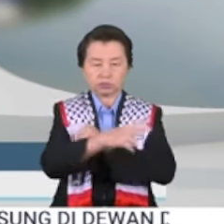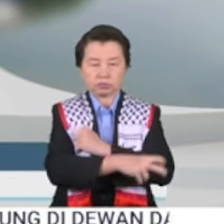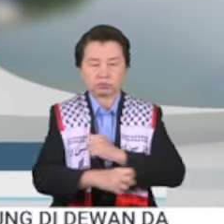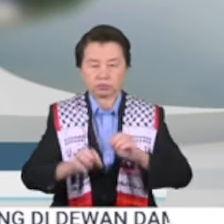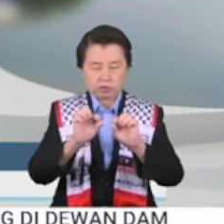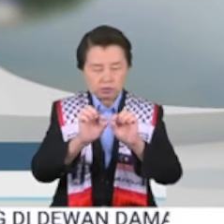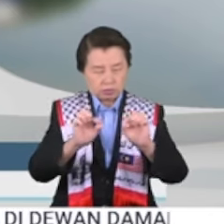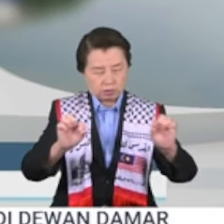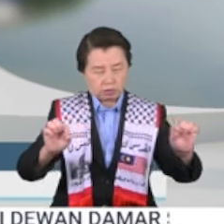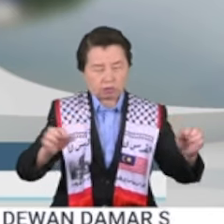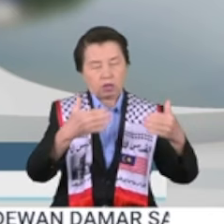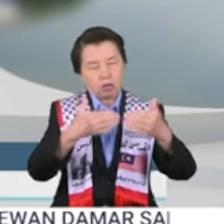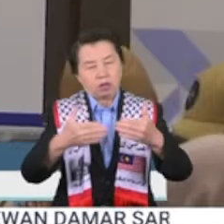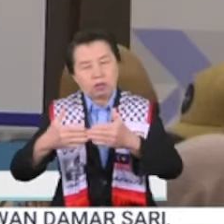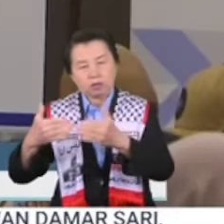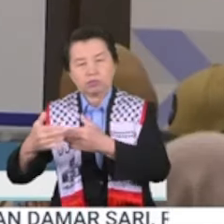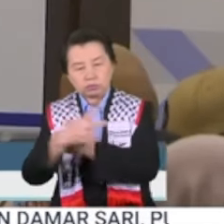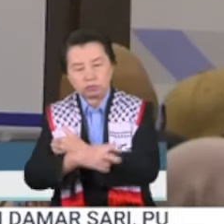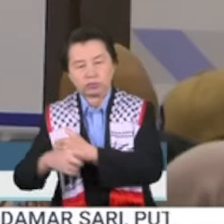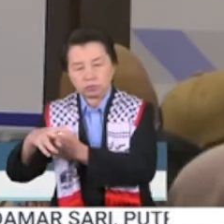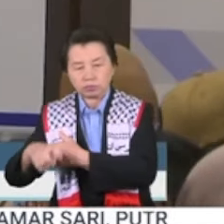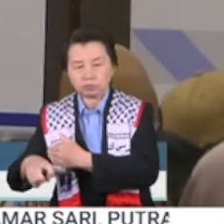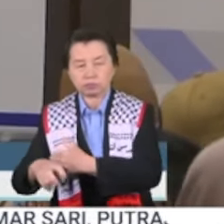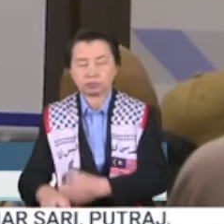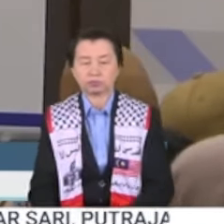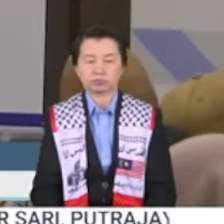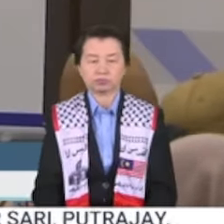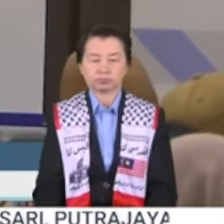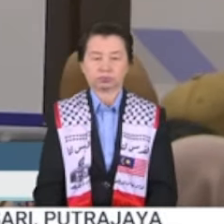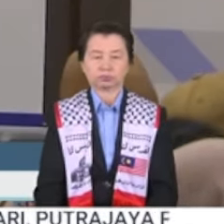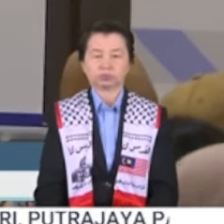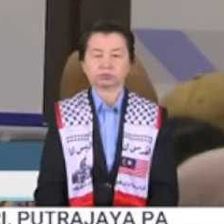kecurian kabel yang berlarutan.